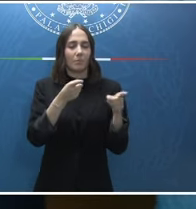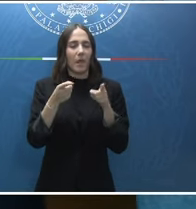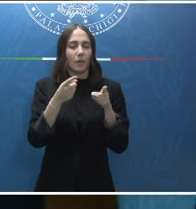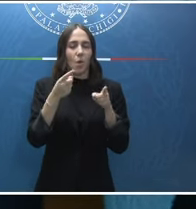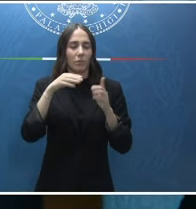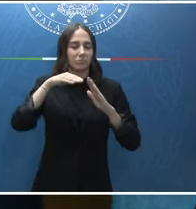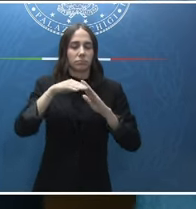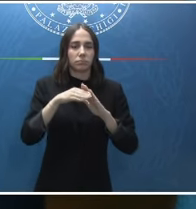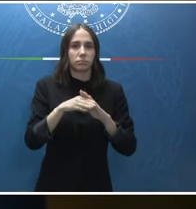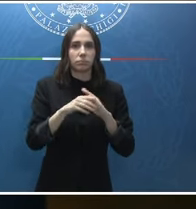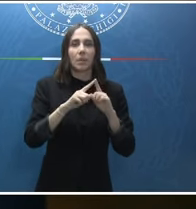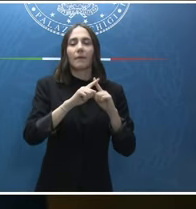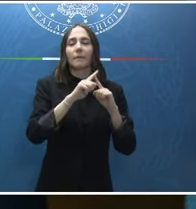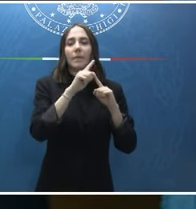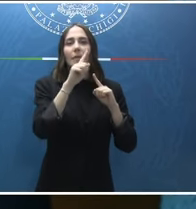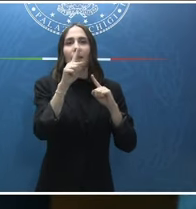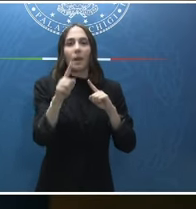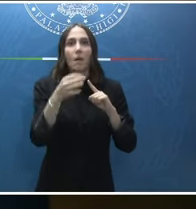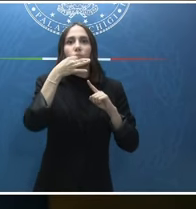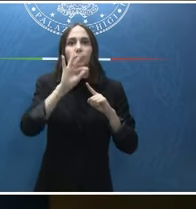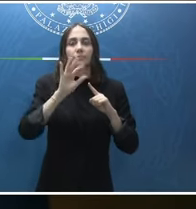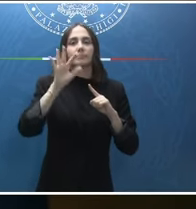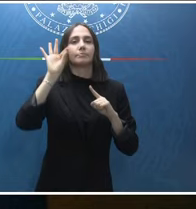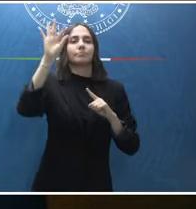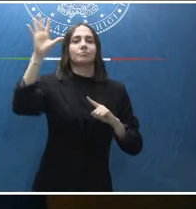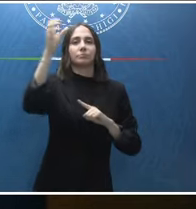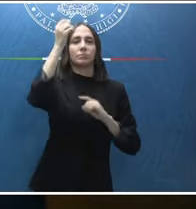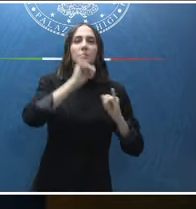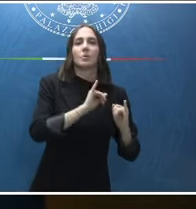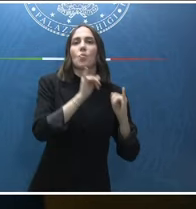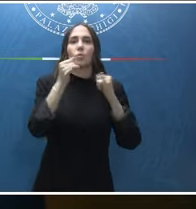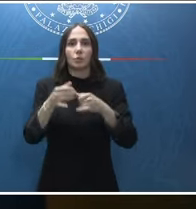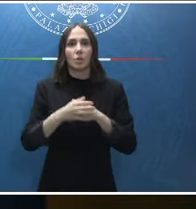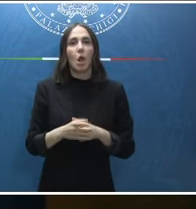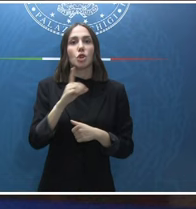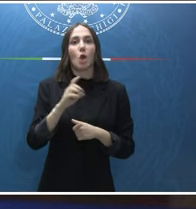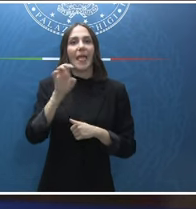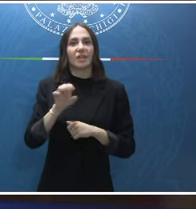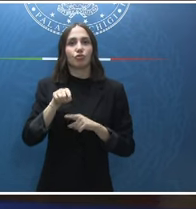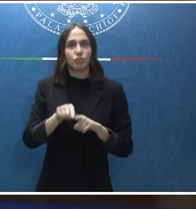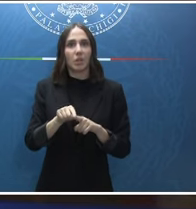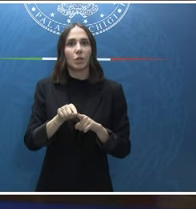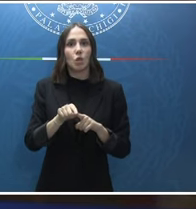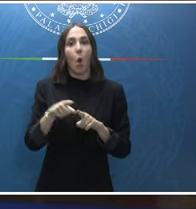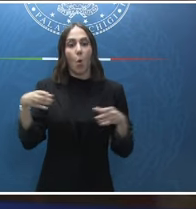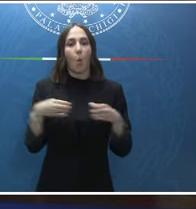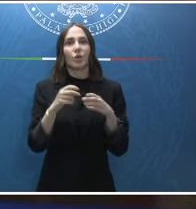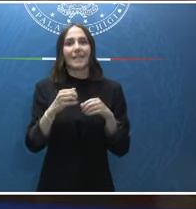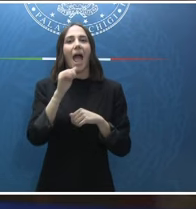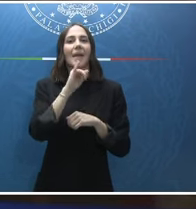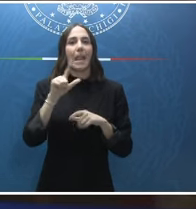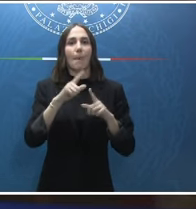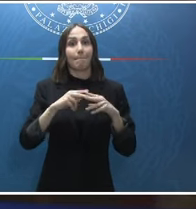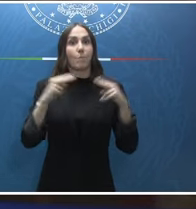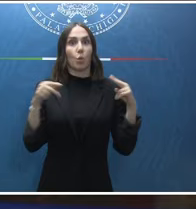figli e al mondo intero, perché come diceva Don Egidio, il fondatore della comunità Il Ponte, solo insieme si può, insieme